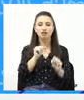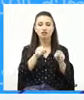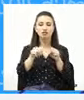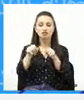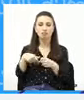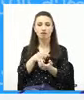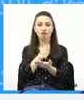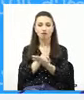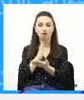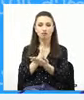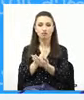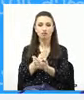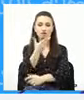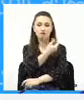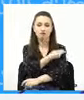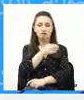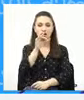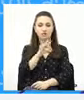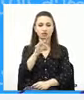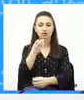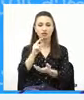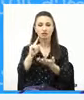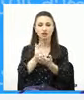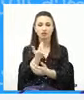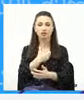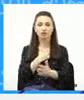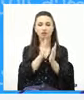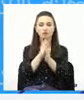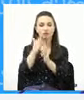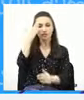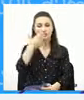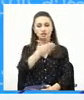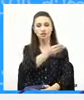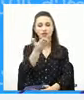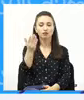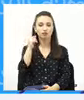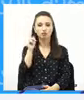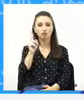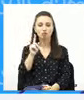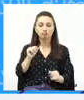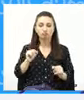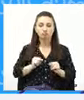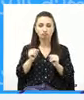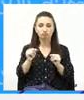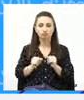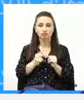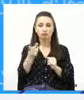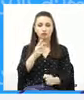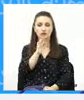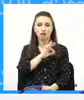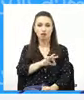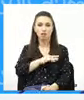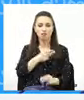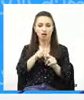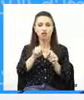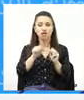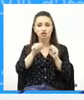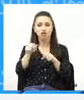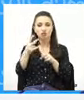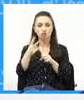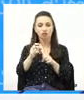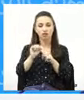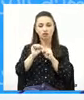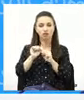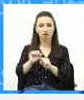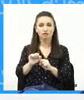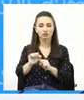საშუალება გვაქვს ვაქცინაციის და კიდევ ერთხელ მინდა ვთხოვო საზოგადოებას, რომ მაქსიმალურად გამოვიყენოთ ეს შესაძლებლობა და